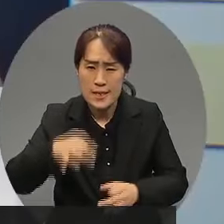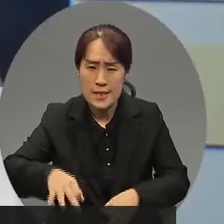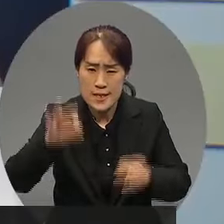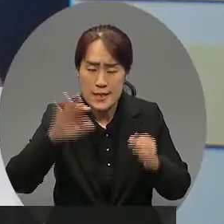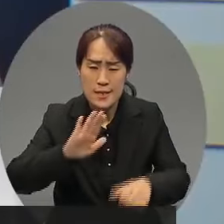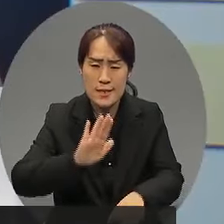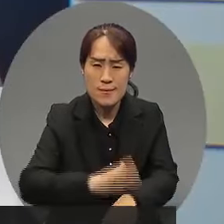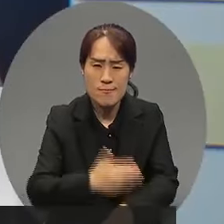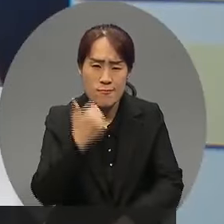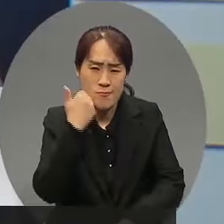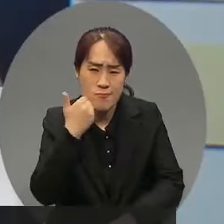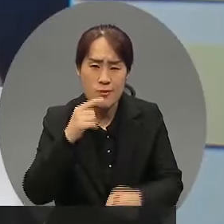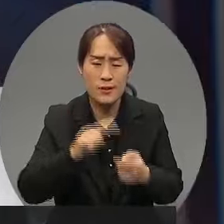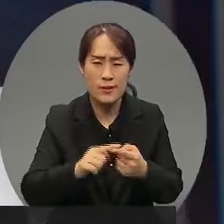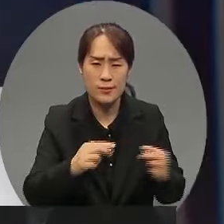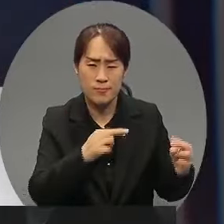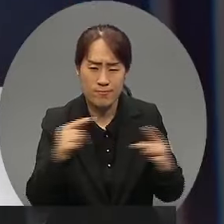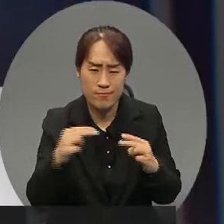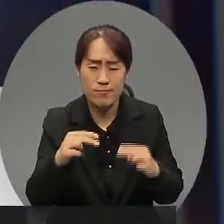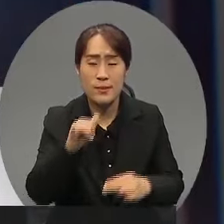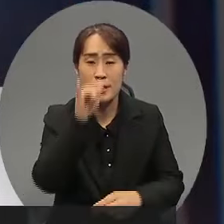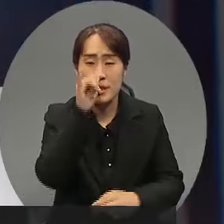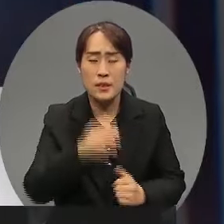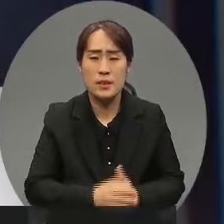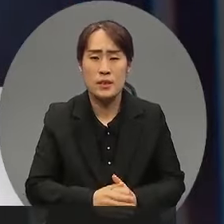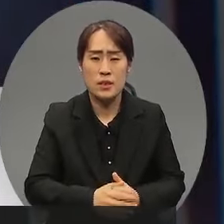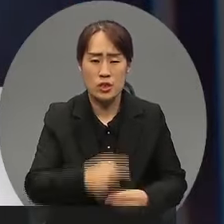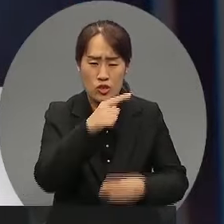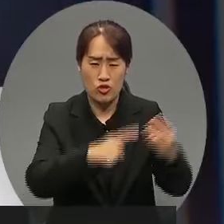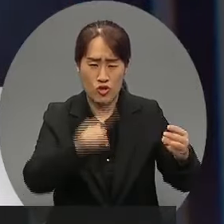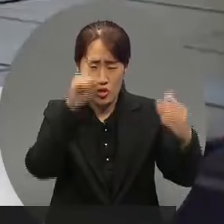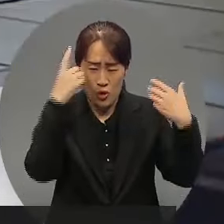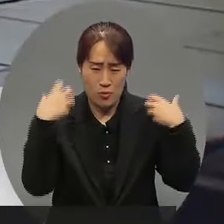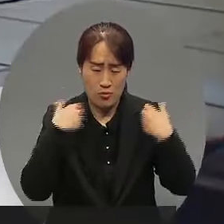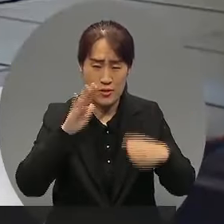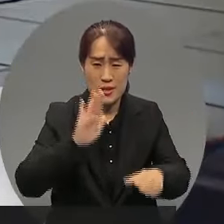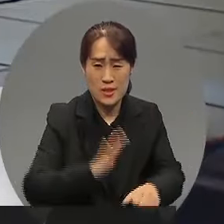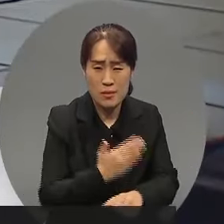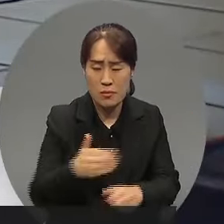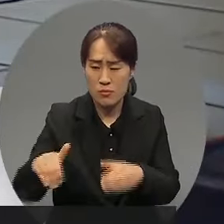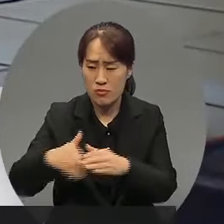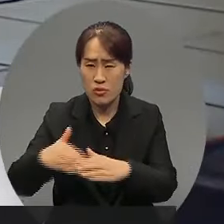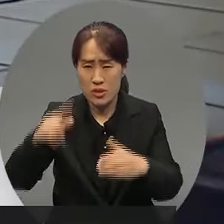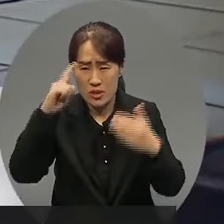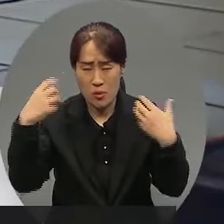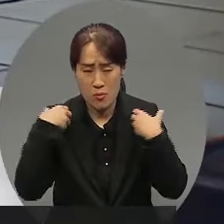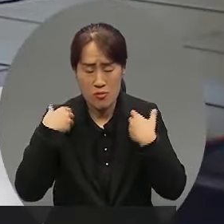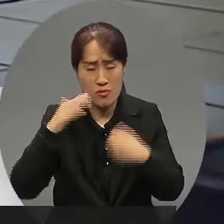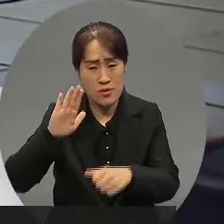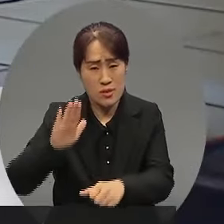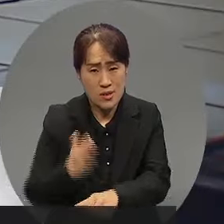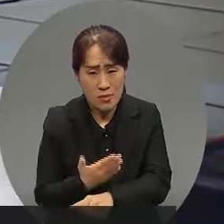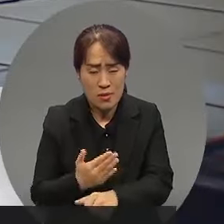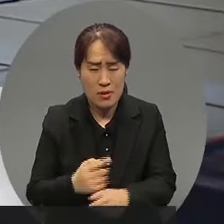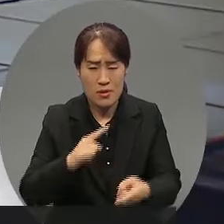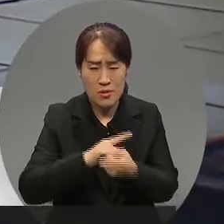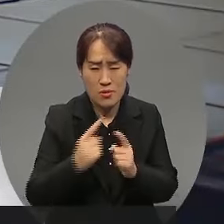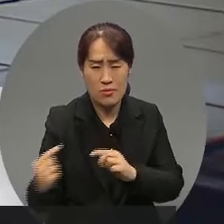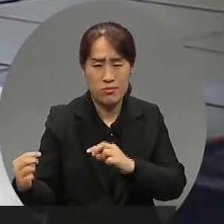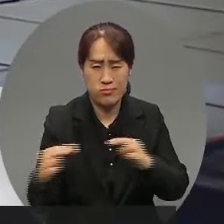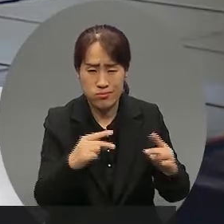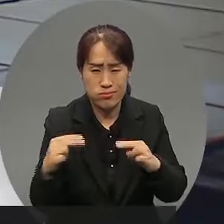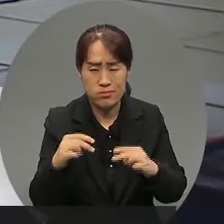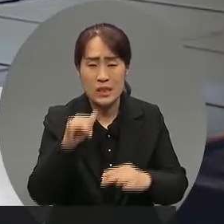탓인지를 두고 설전을 버렸습니다 윤석열 정부 탓인지 문재인 정부가 책임을 제공했는지 격론이